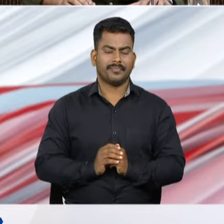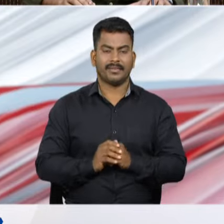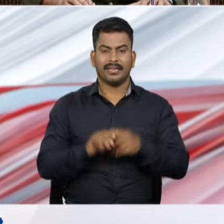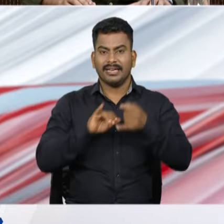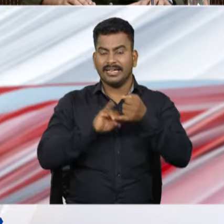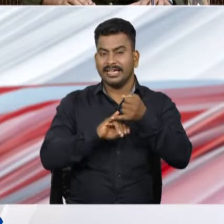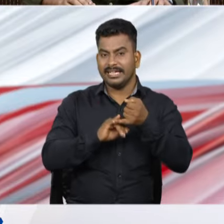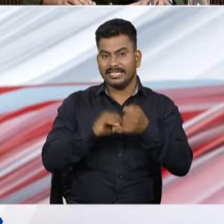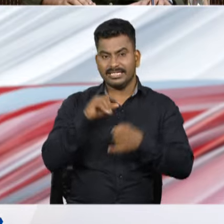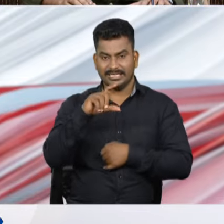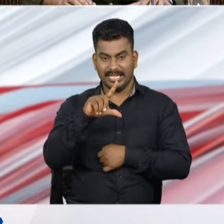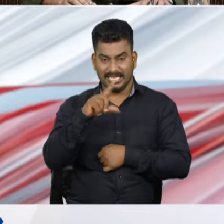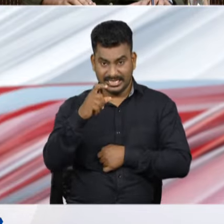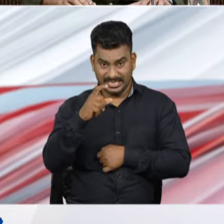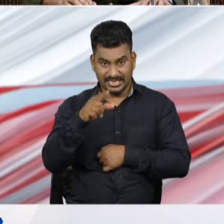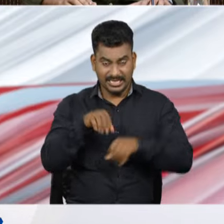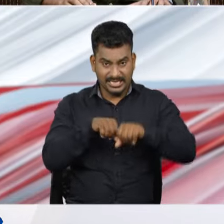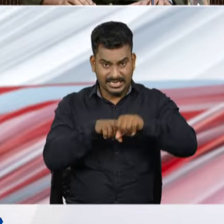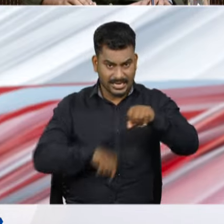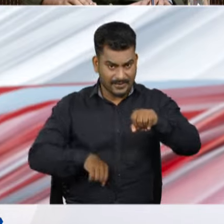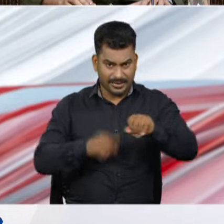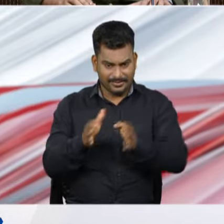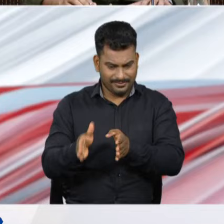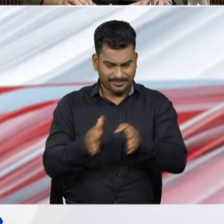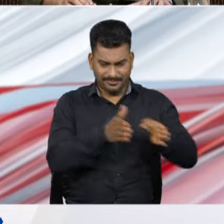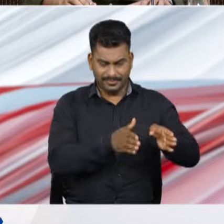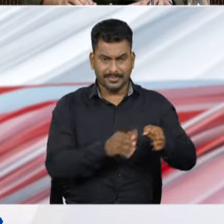SSLC ഒഴികെയുള്ള പരീക്ഷകളുടെ സർട്ടിഫിക്കറ്റുകൾ